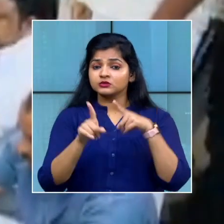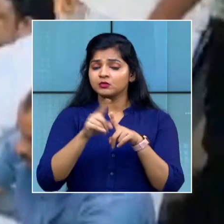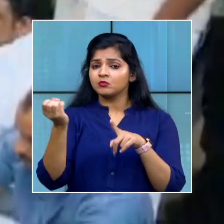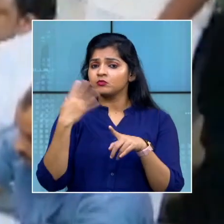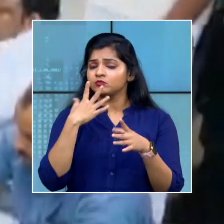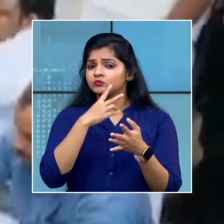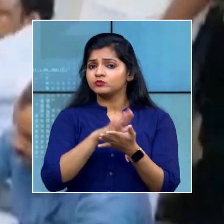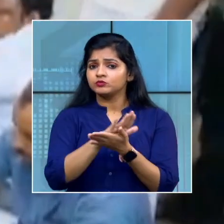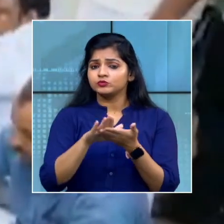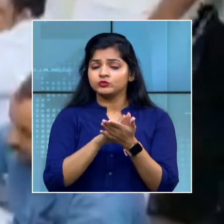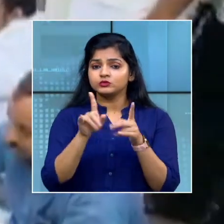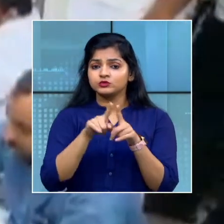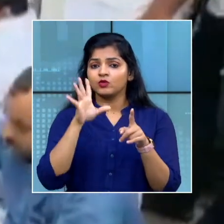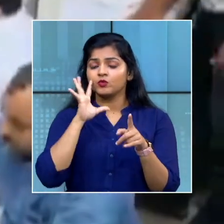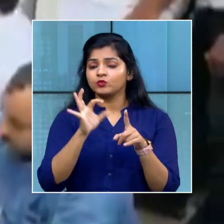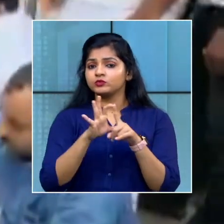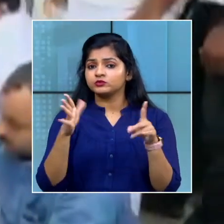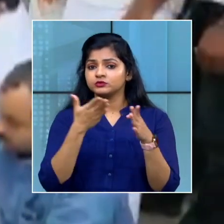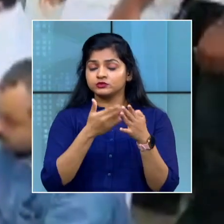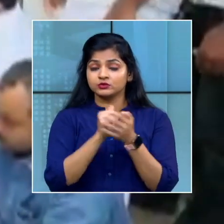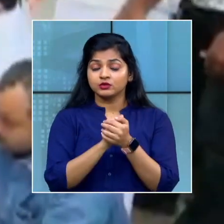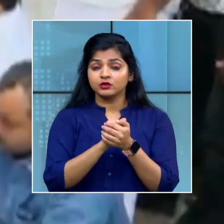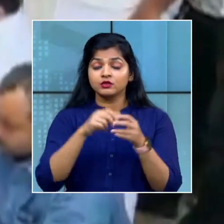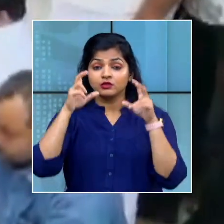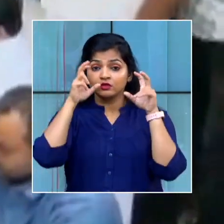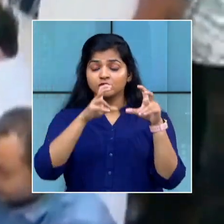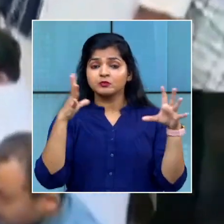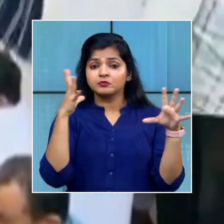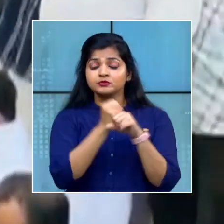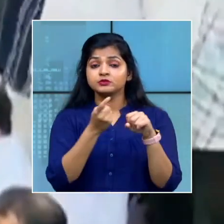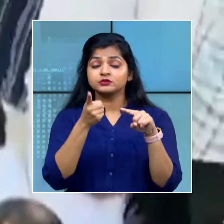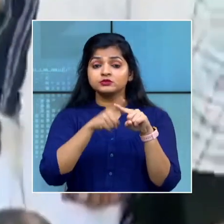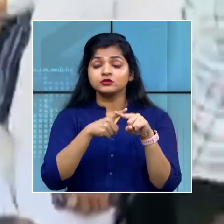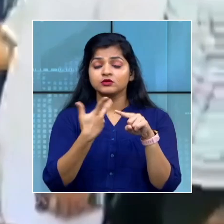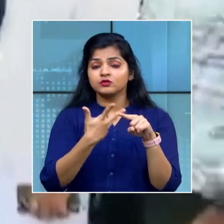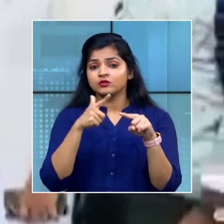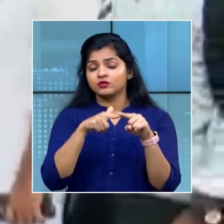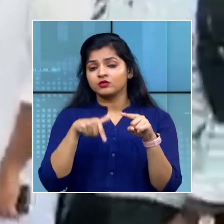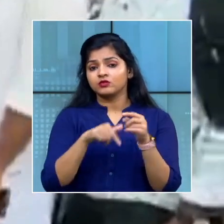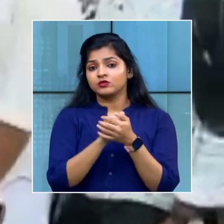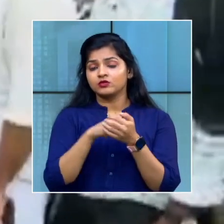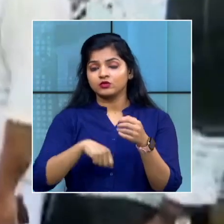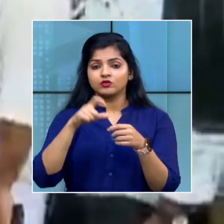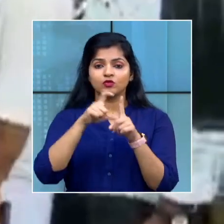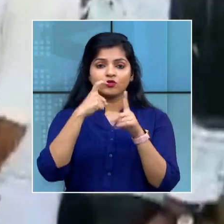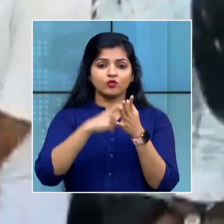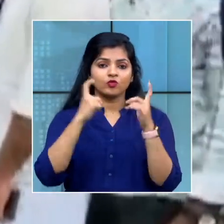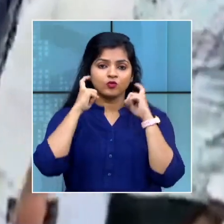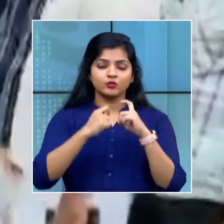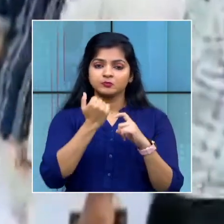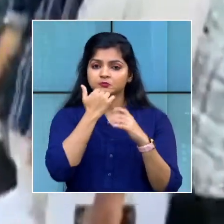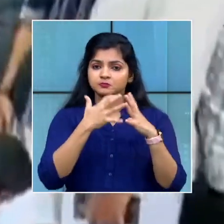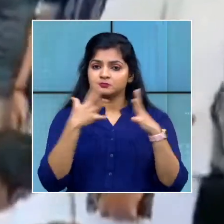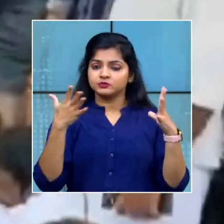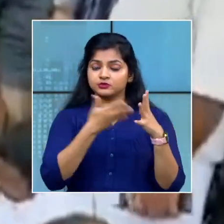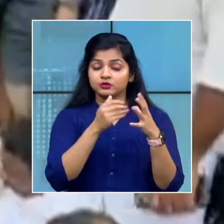ഏറ്റവും ഗുരുതരമായിട്ടുള്ള കാര്യം. ഇവിടെ അനാസ്ഥ ഡോക്ടർമാരുടെ ഭാഗത്തു നിന്നുണ്ടാകുന്നു. പോലീസ് ആലപ്പുഴ സൗത്ത് പോലീസിൽ നൽകിയ പരാതിയിൽ ആലപ്പുഴ സൗത്ത് പോലീസ്